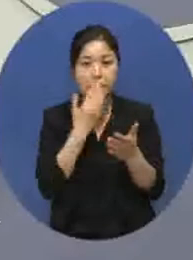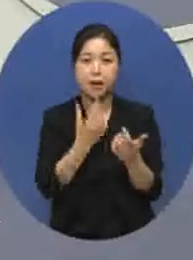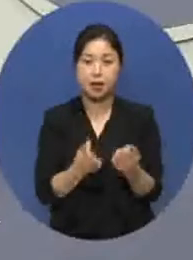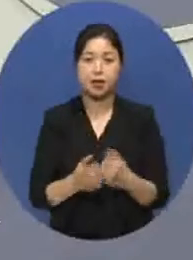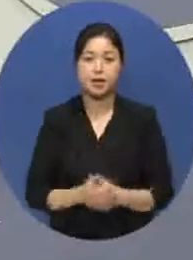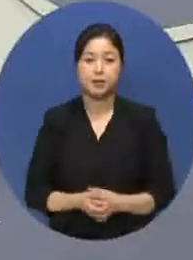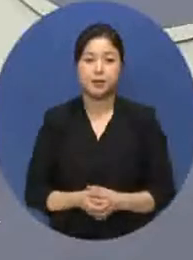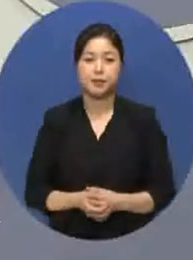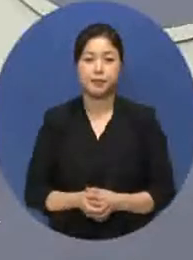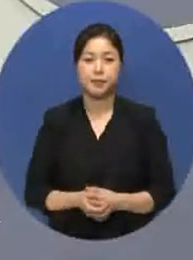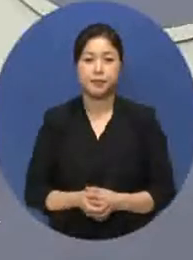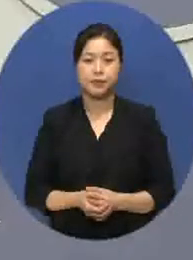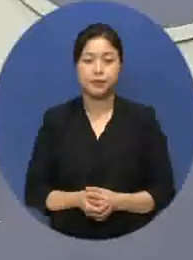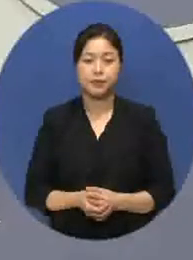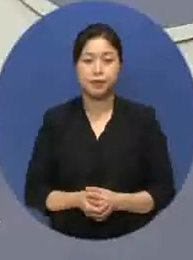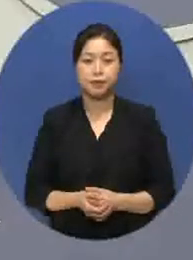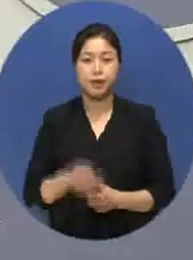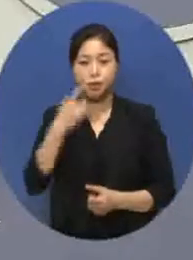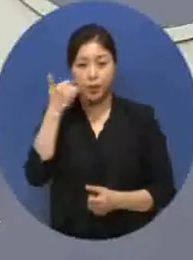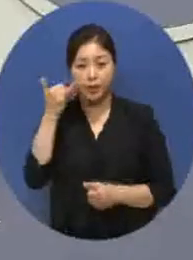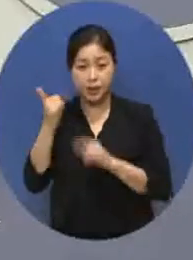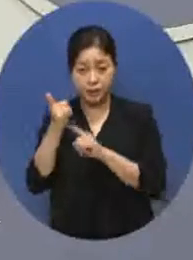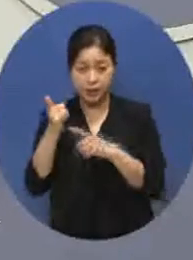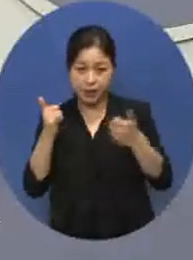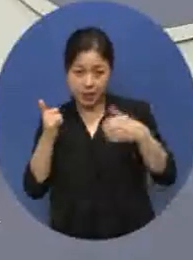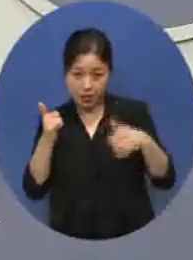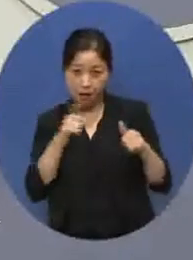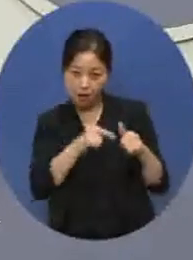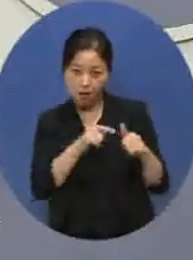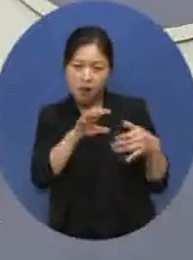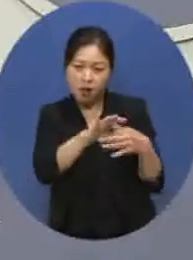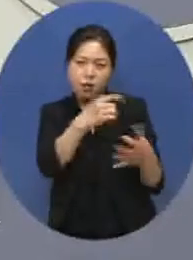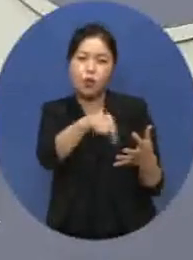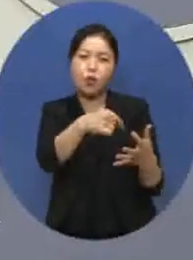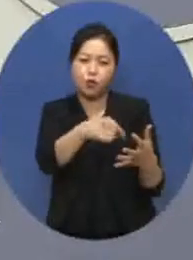네. 그렇게 보면 이제 부모님들은 그에 대한 교육을